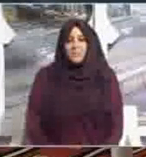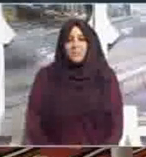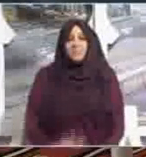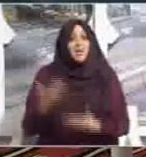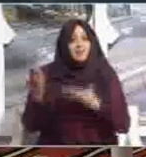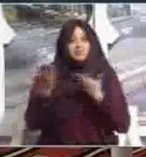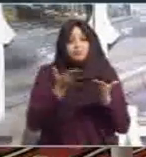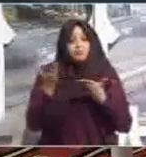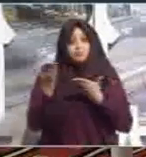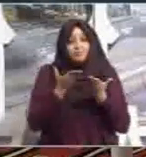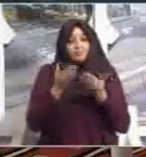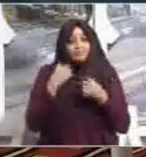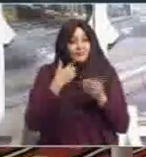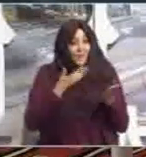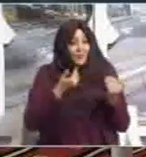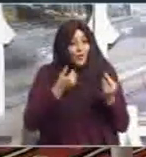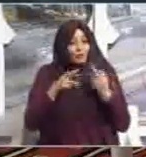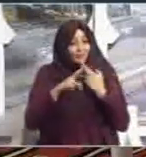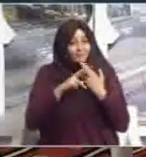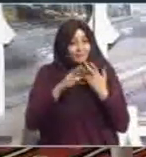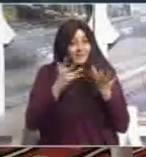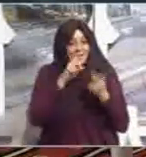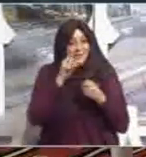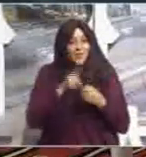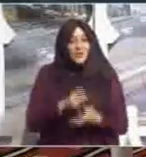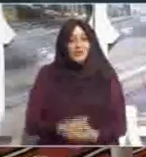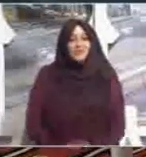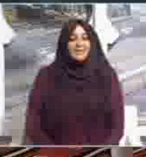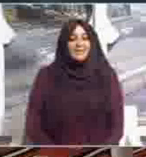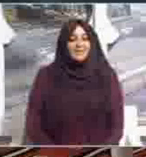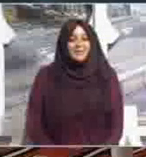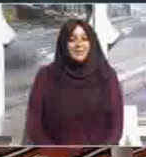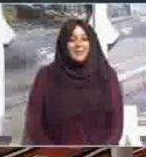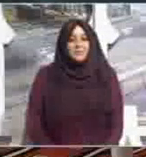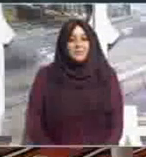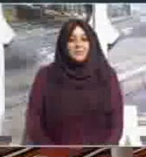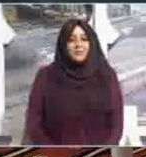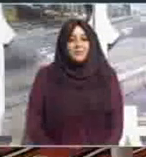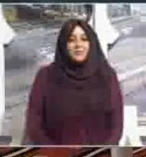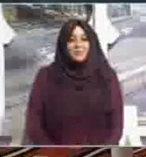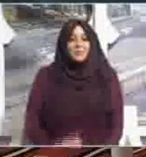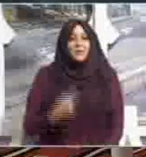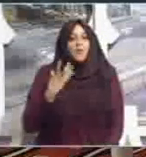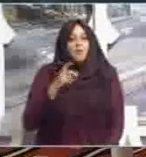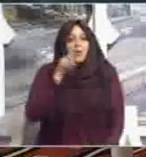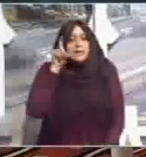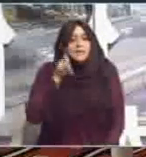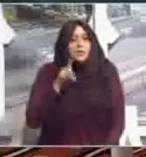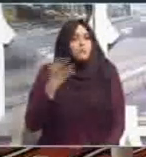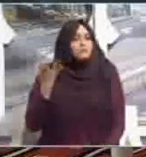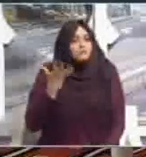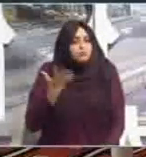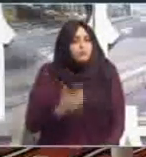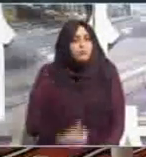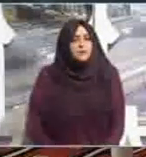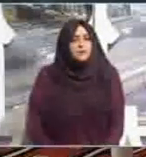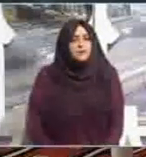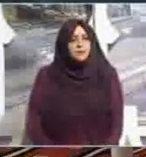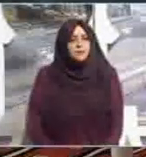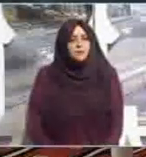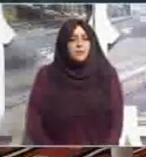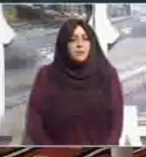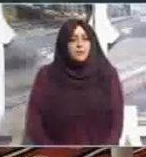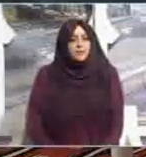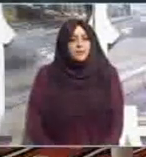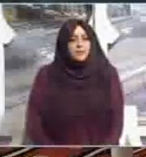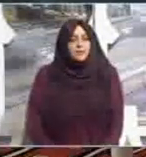تفضل خويا تفضل. تفضل خويا الله يبارك فيك تفضل. حبيت نطرح سؤال. وهو؟